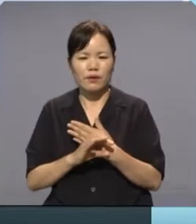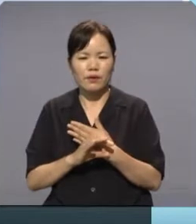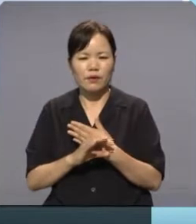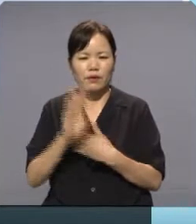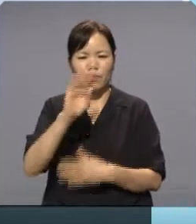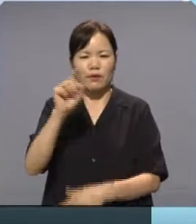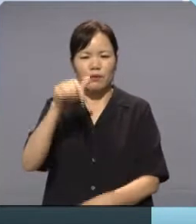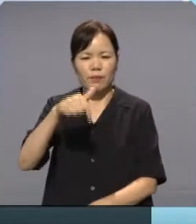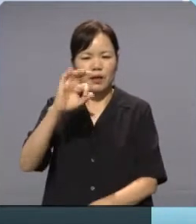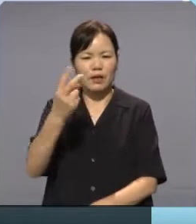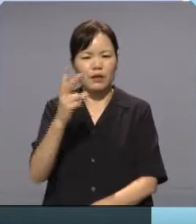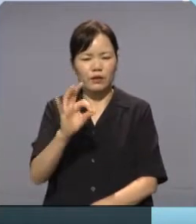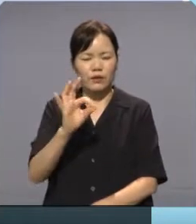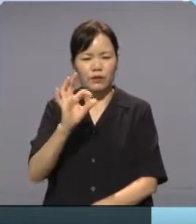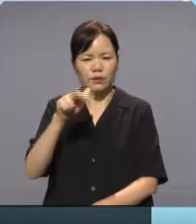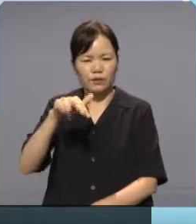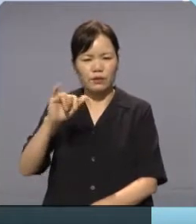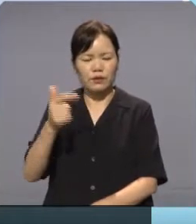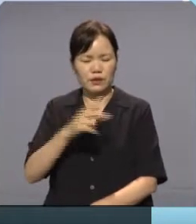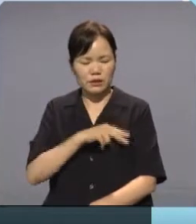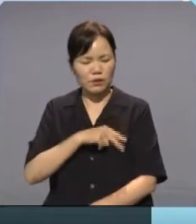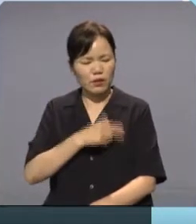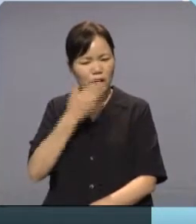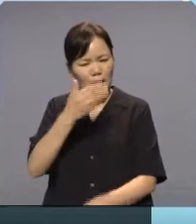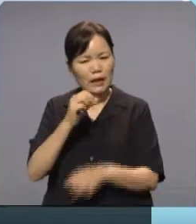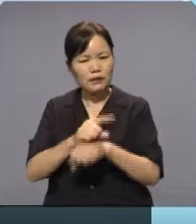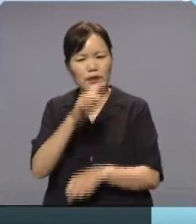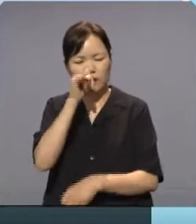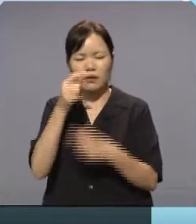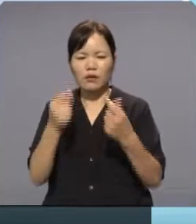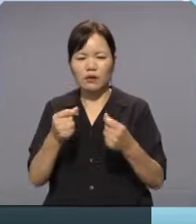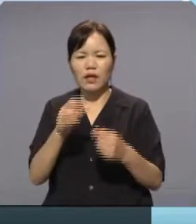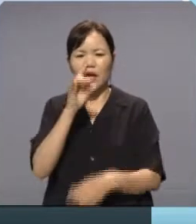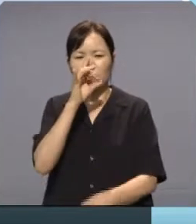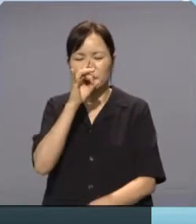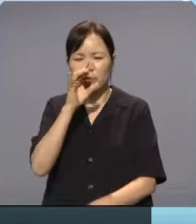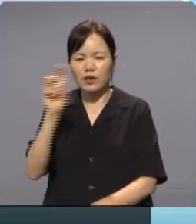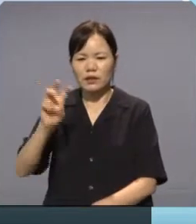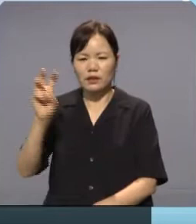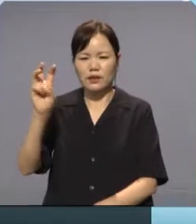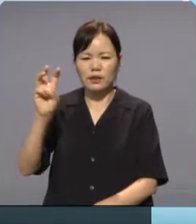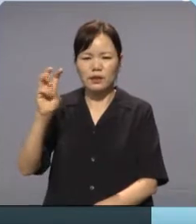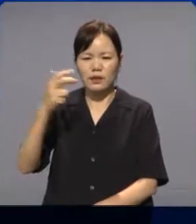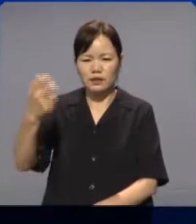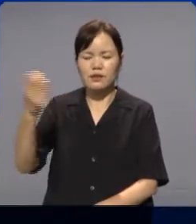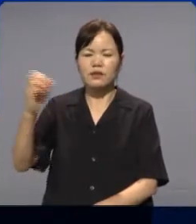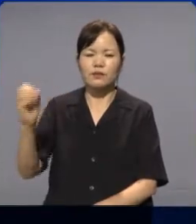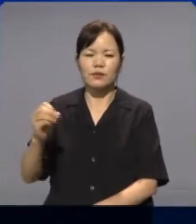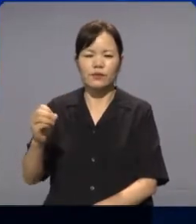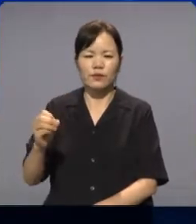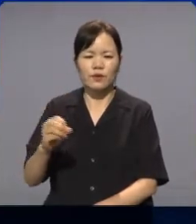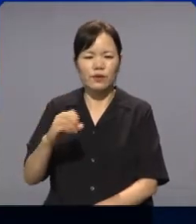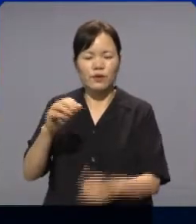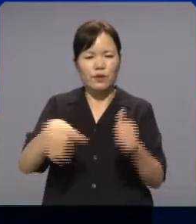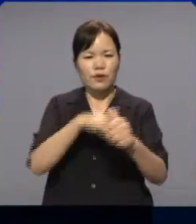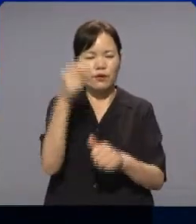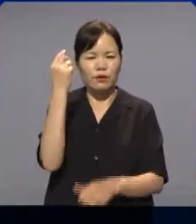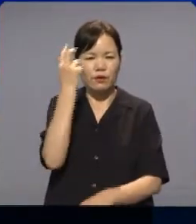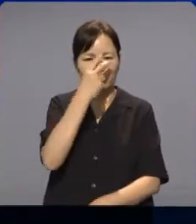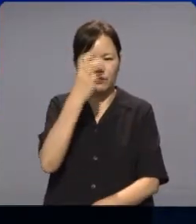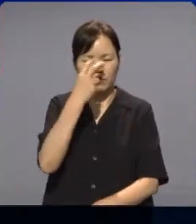박용진 의원이 좀 가져가지 않겠느냐라는 생각도 듭니다. 중앙위가 70%, 여론조사 30% 반영이 돼서 컷오프를 하게